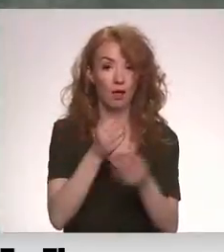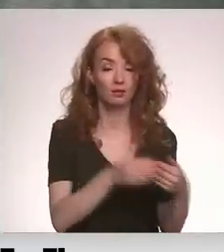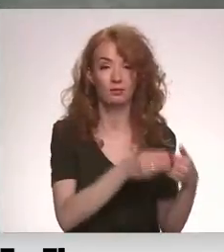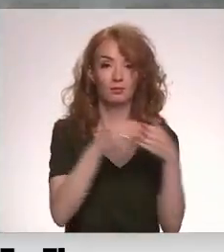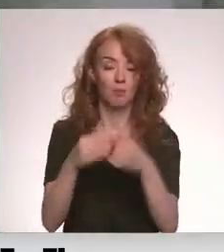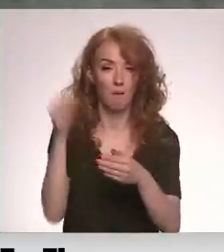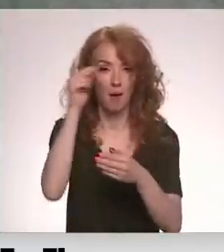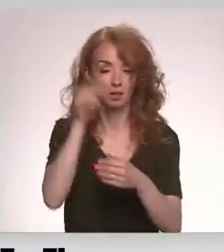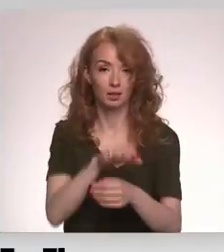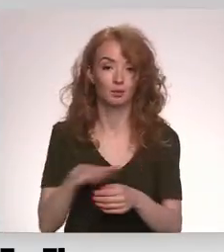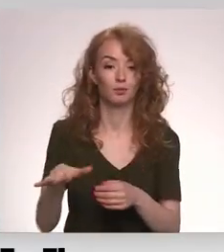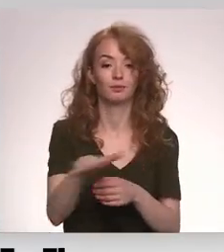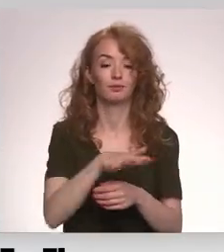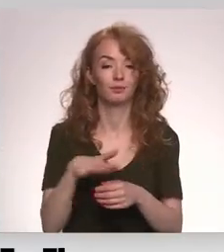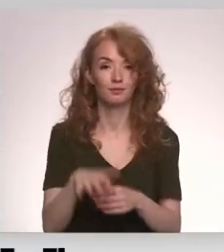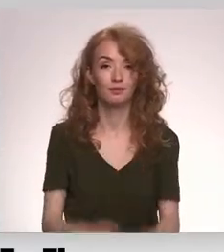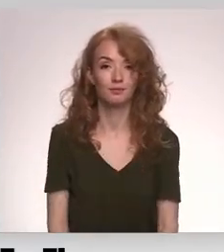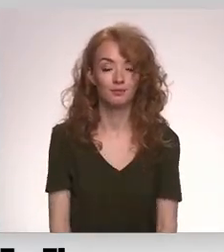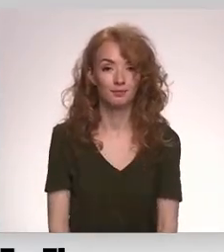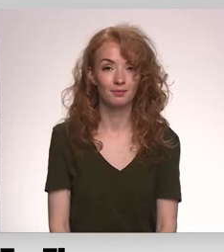nogādāta mācību rajonā.